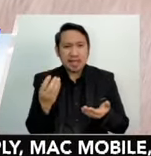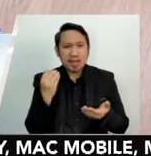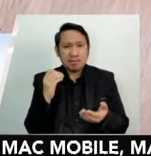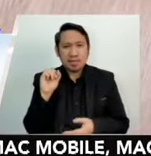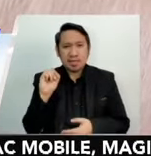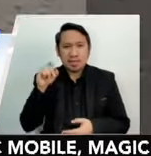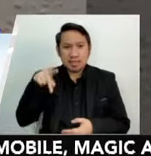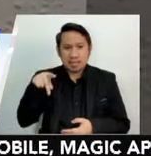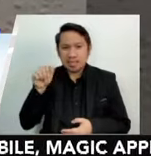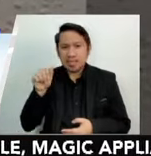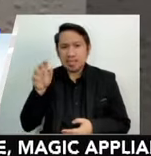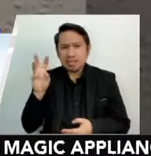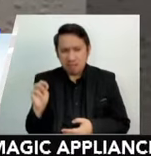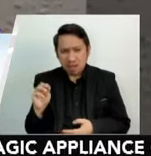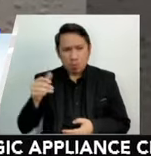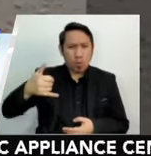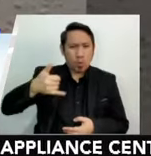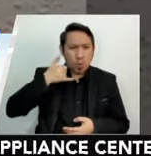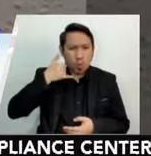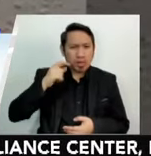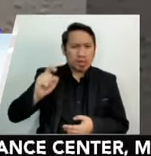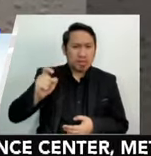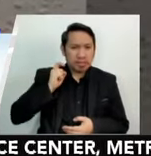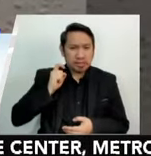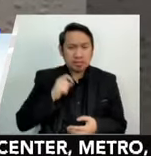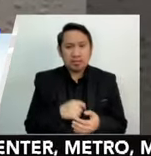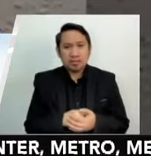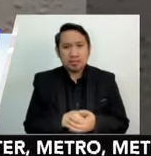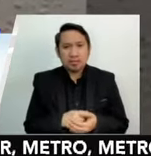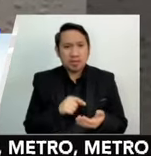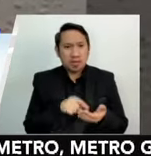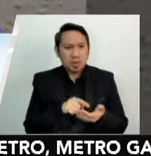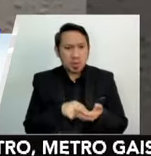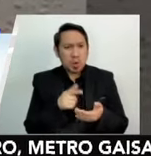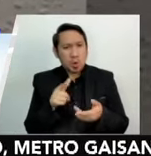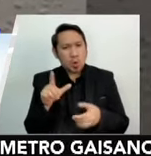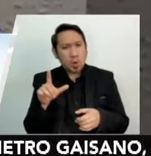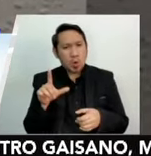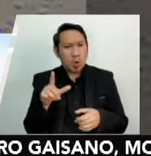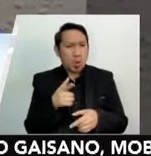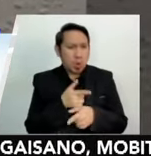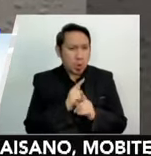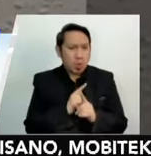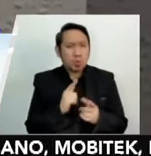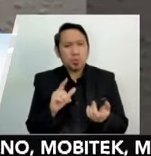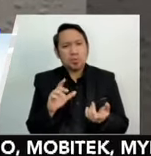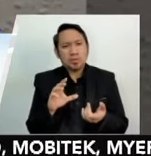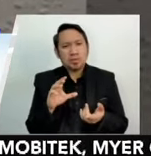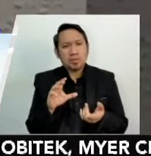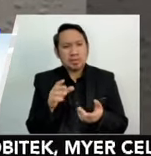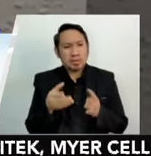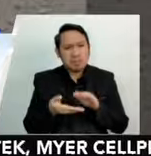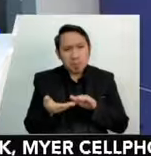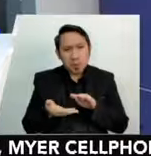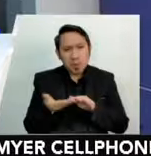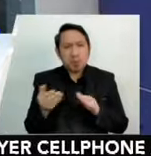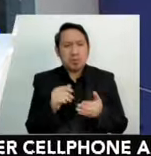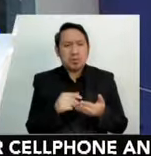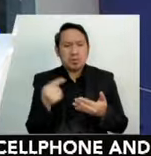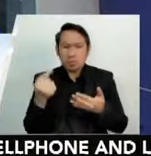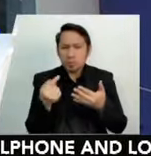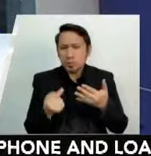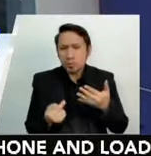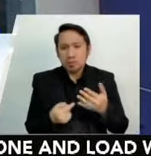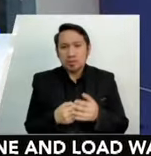registration law. Ayon sa mga cellphone user, mga loan, investment at casino games ang karaniwang niyaalok sa kanila. Aminado ang PNP,